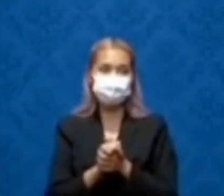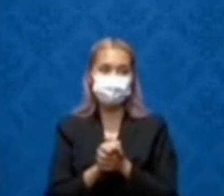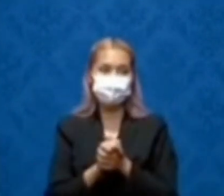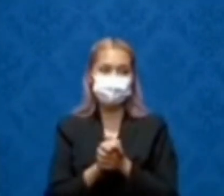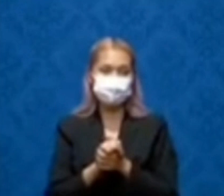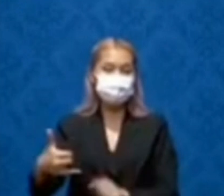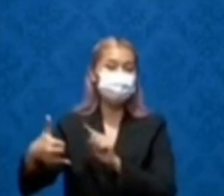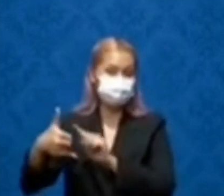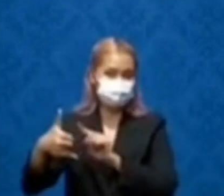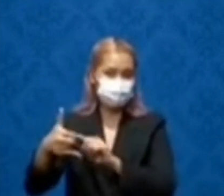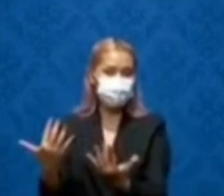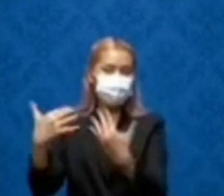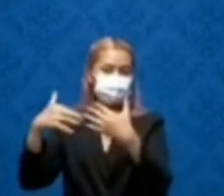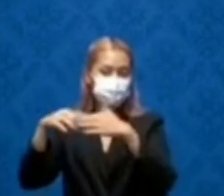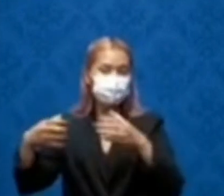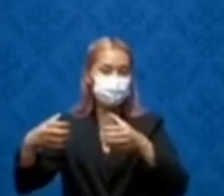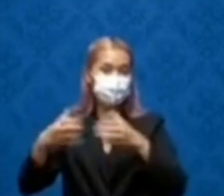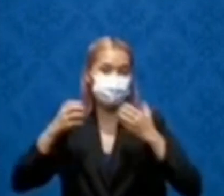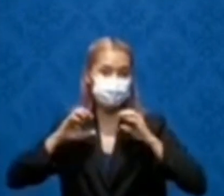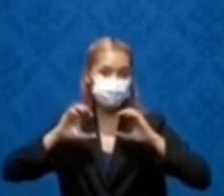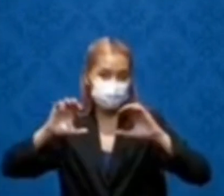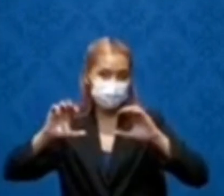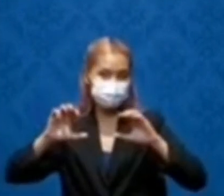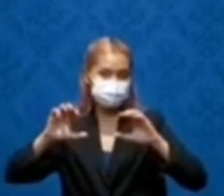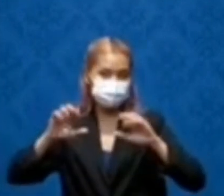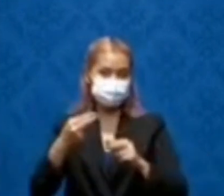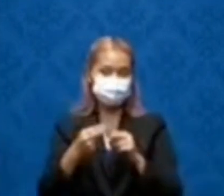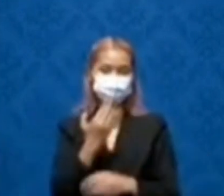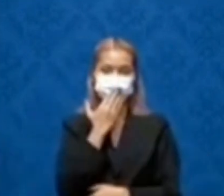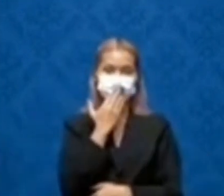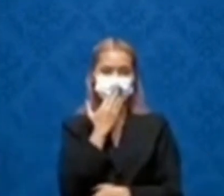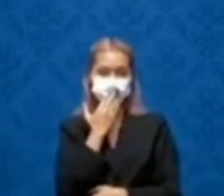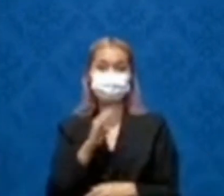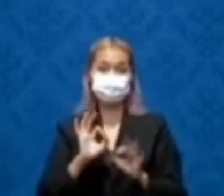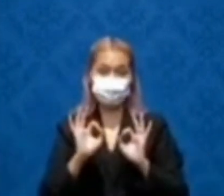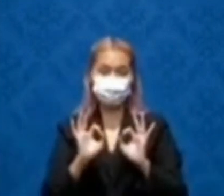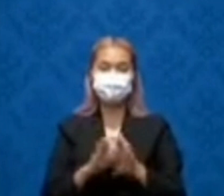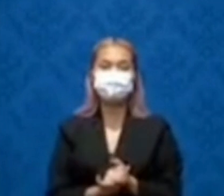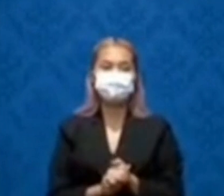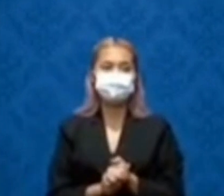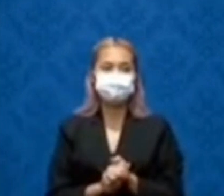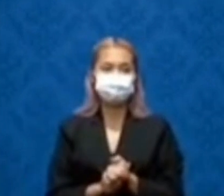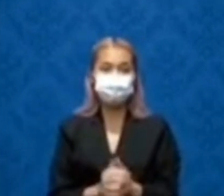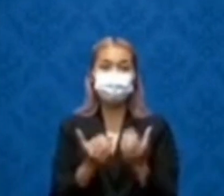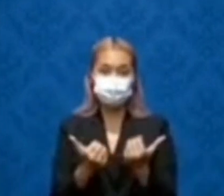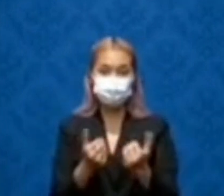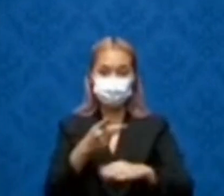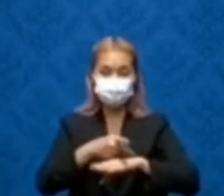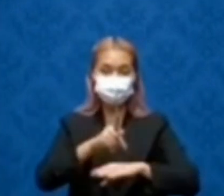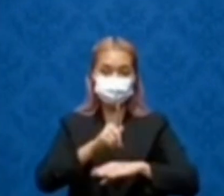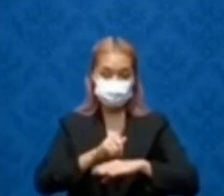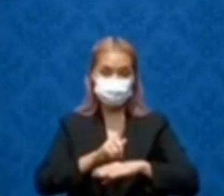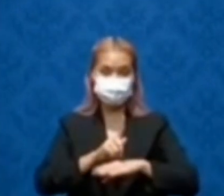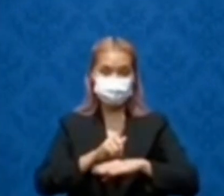ที่เรียบร้อยเป็นเวลานานแล้วผมไม่เอ่ยอ้างชื่อท่านเพราะว่าจะเป็นการเสียหายกับพรรคพวกกันเปล่า ครับ เพราะฉะนั้นท่านประธานกรุณาถอนคำว่า